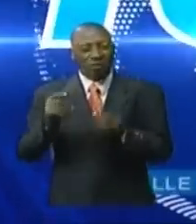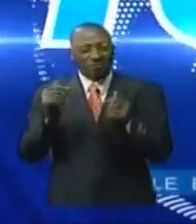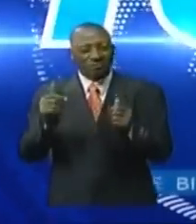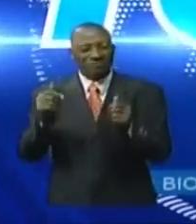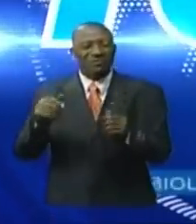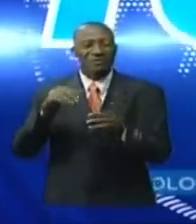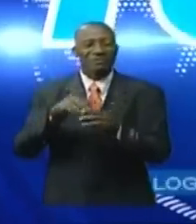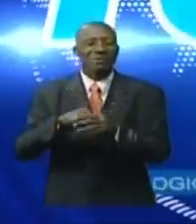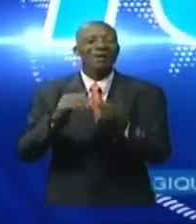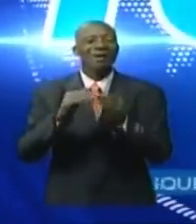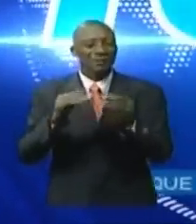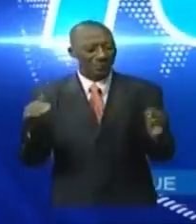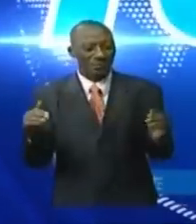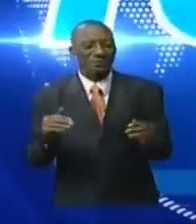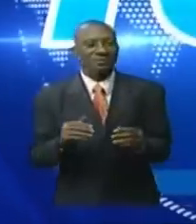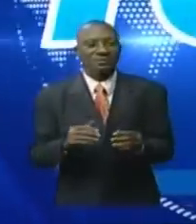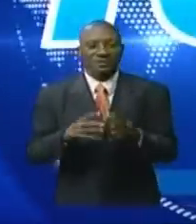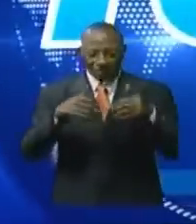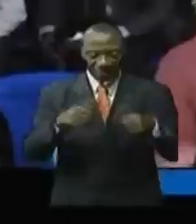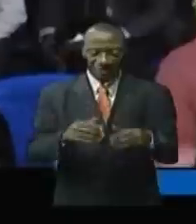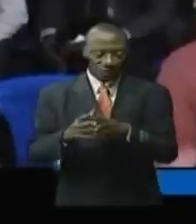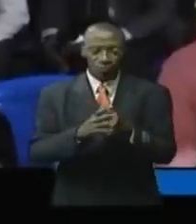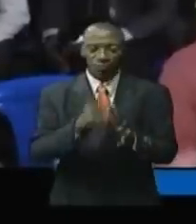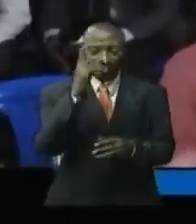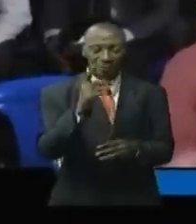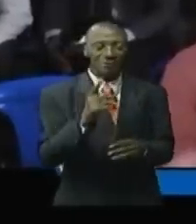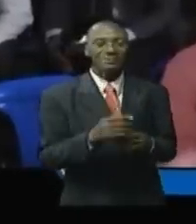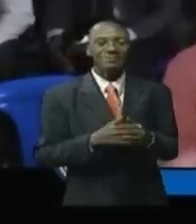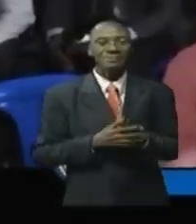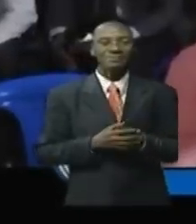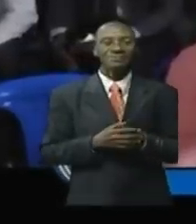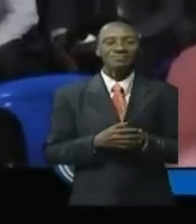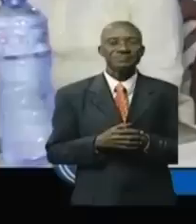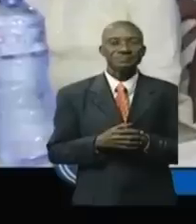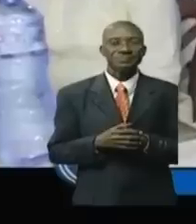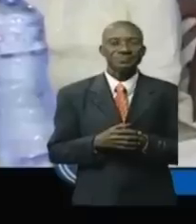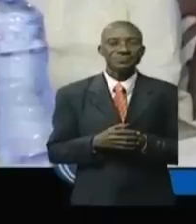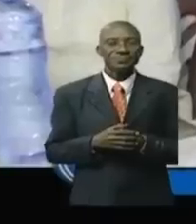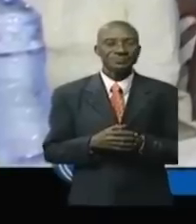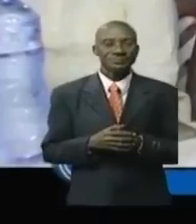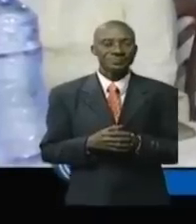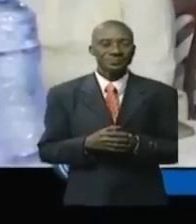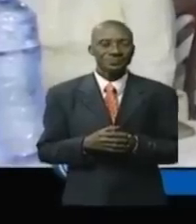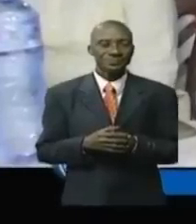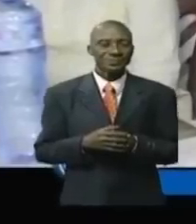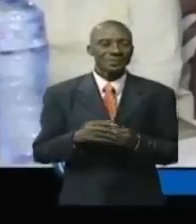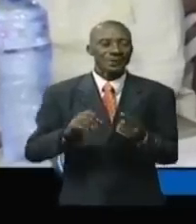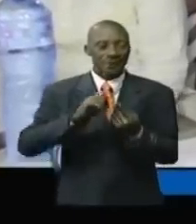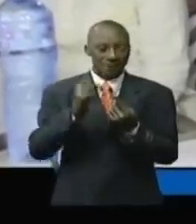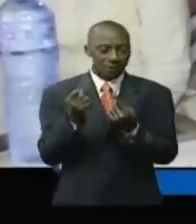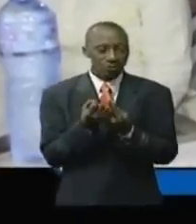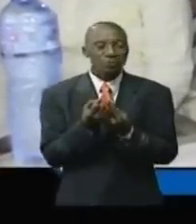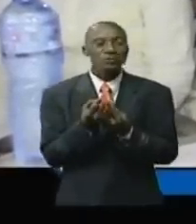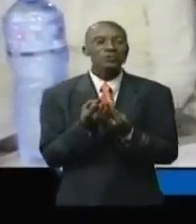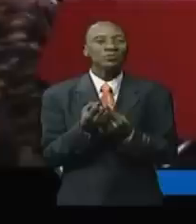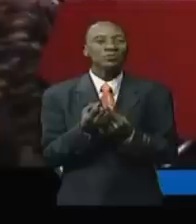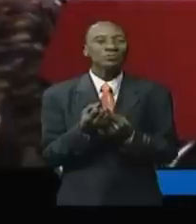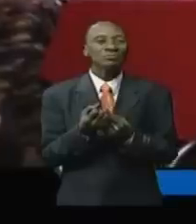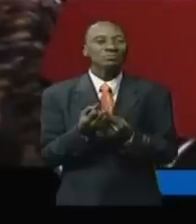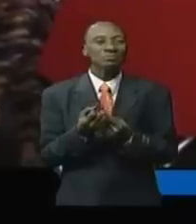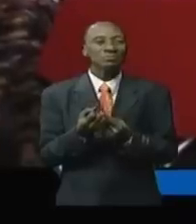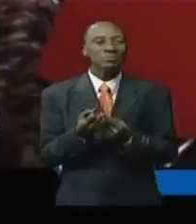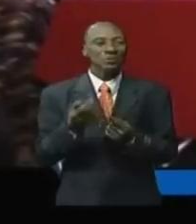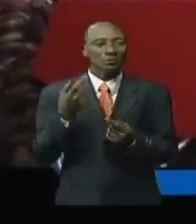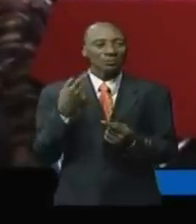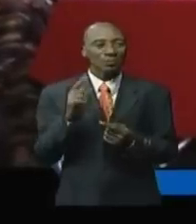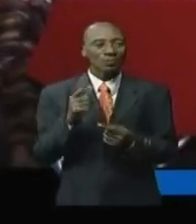Les raisons avancées dans ce reportage. Suivez. Essentiellement à l'examen de la situation relative à la tentative de